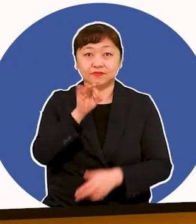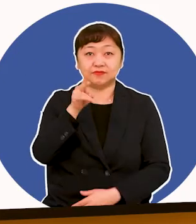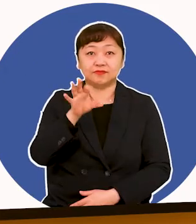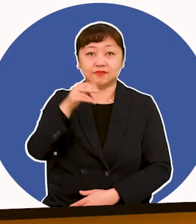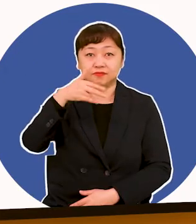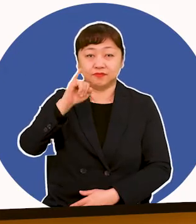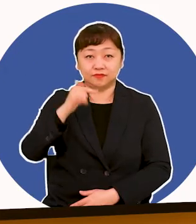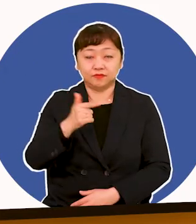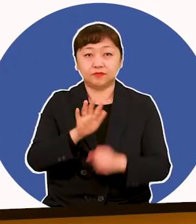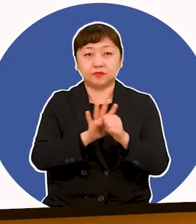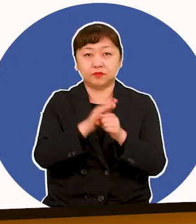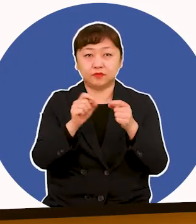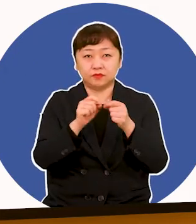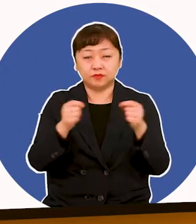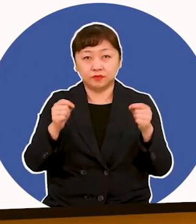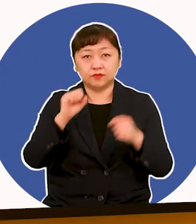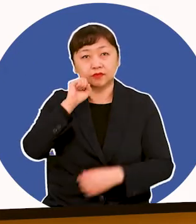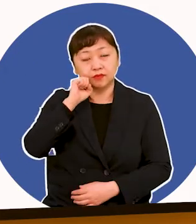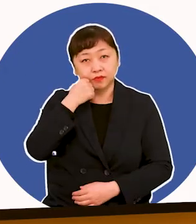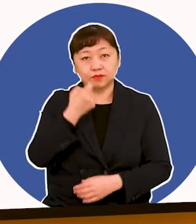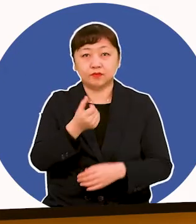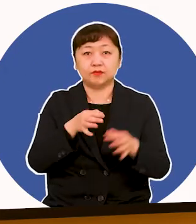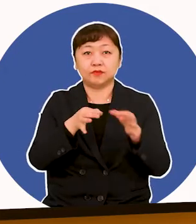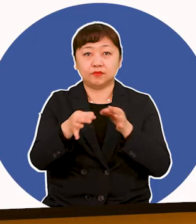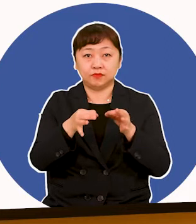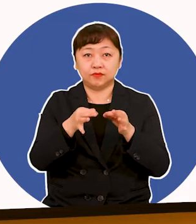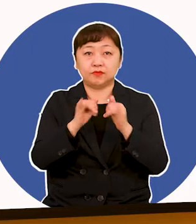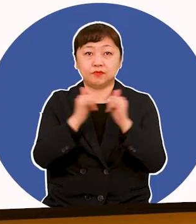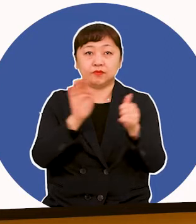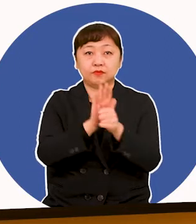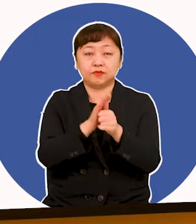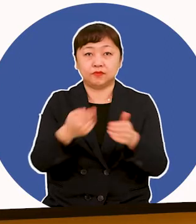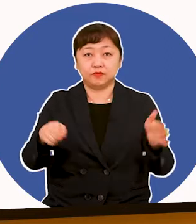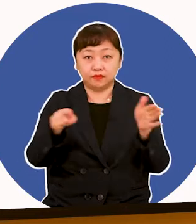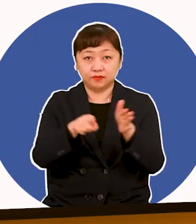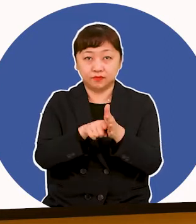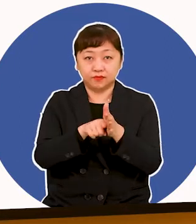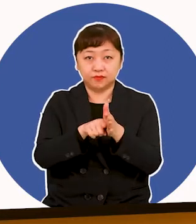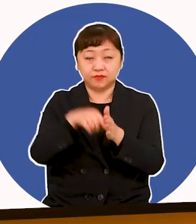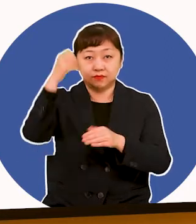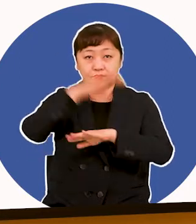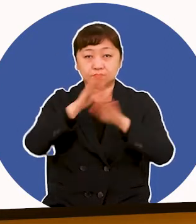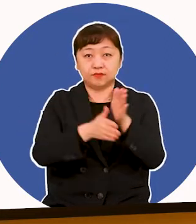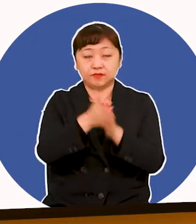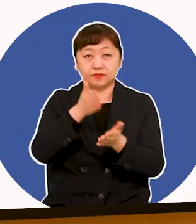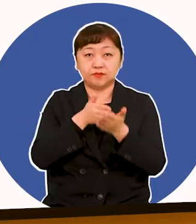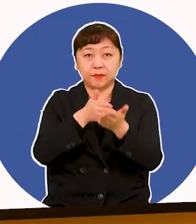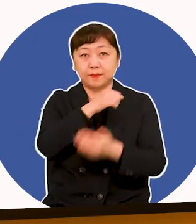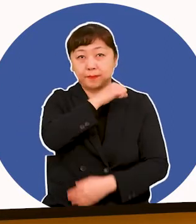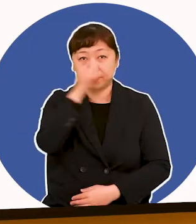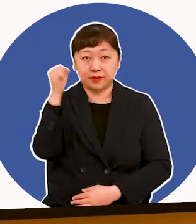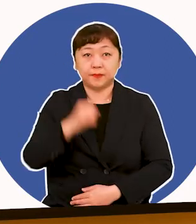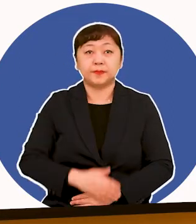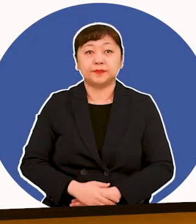주영진 이 에리 코로나 일고 장기화로 어려움을 겪는 소상공인을 지원하기 위해 광명시에 제안에 추진 하게